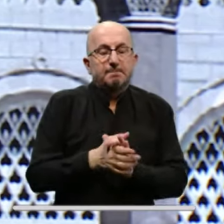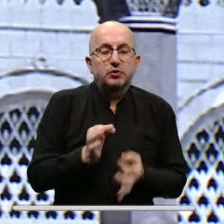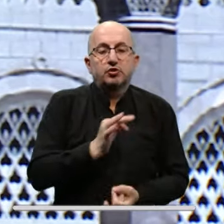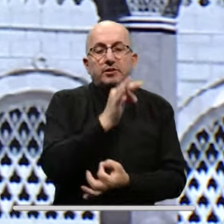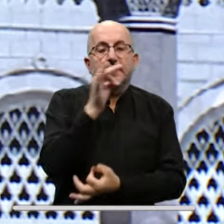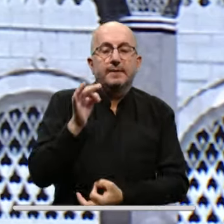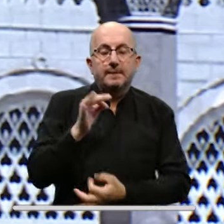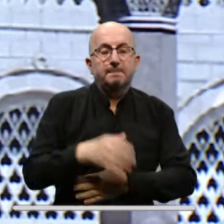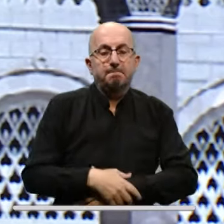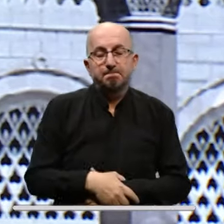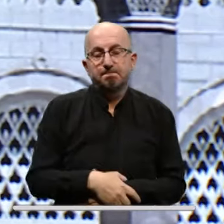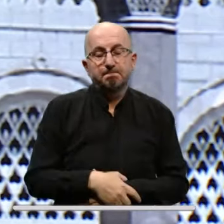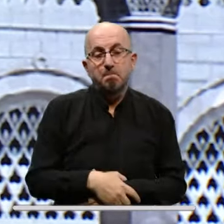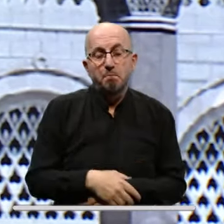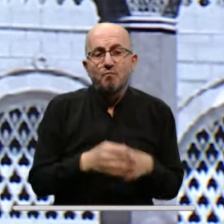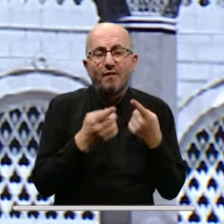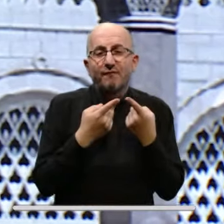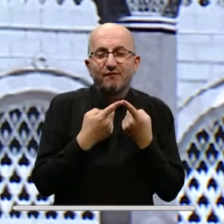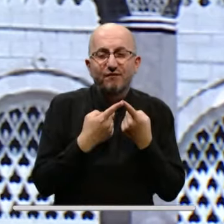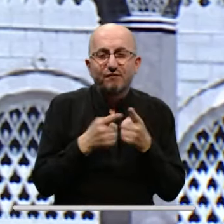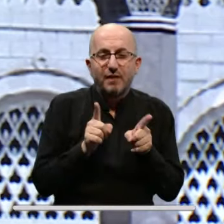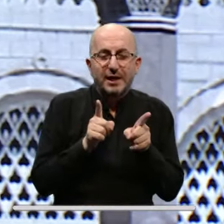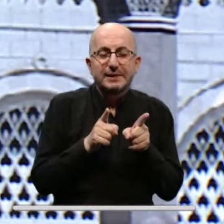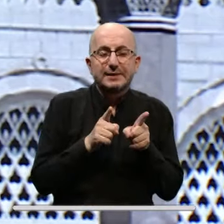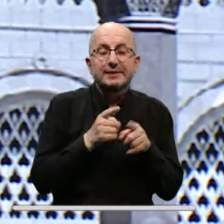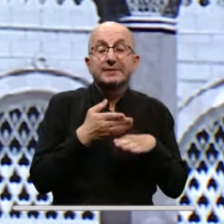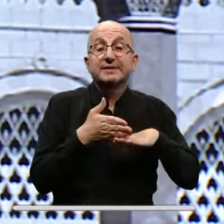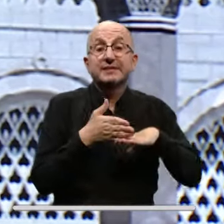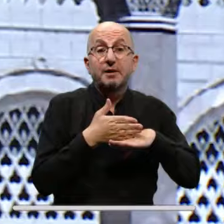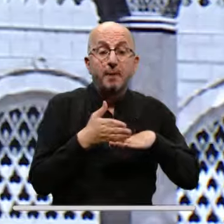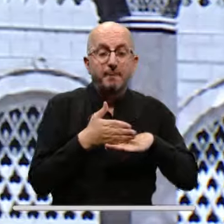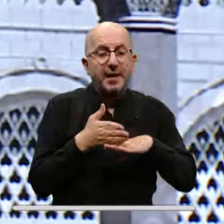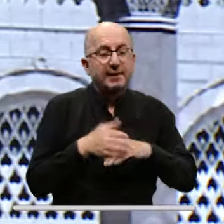İnsanlar farklı saiklerle